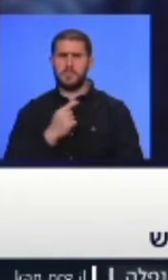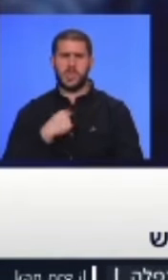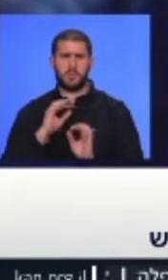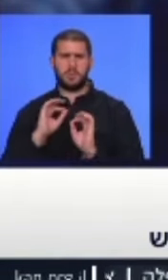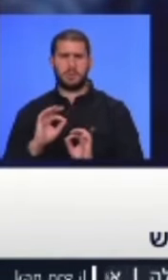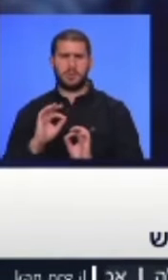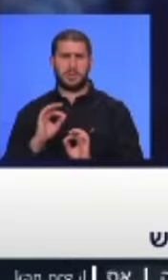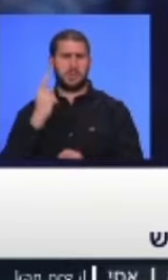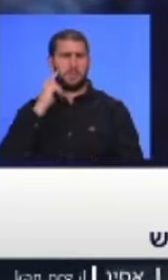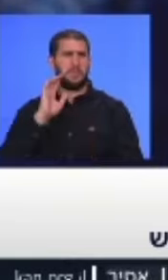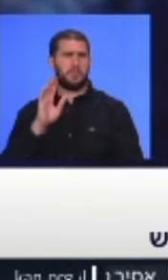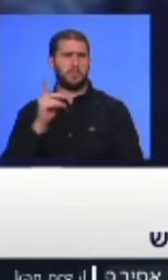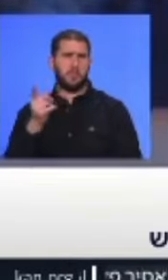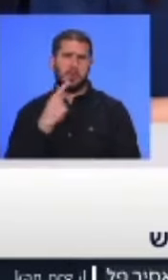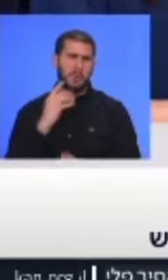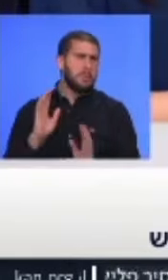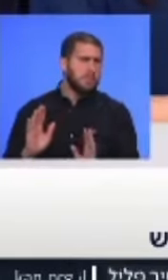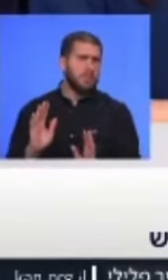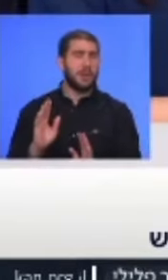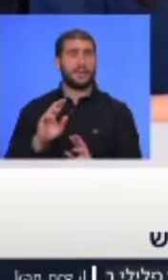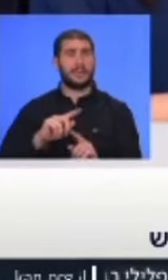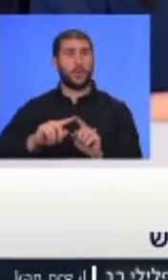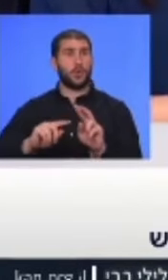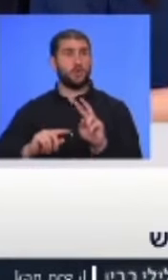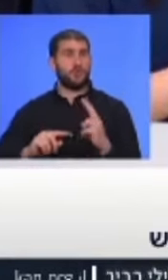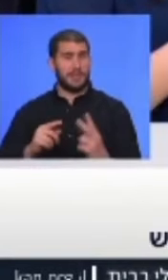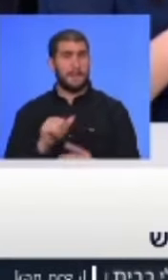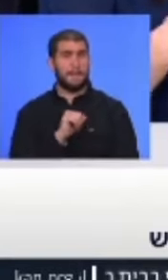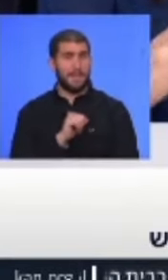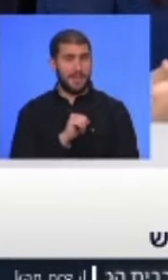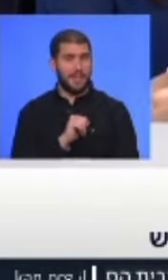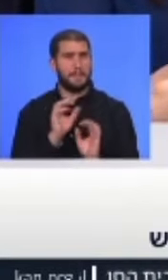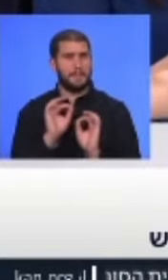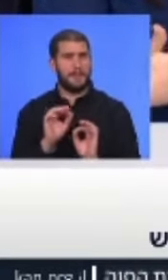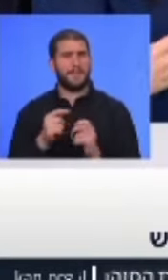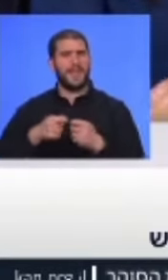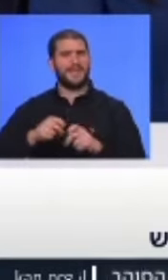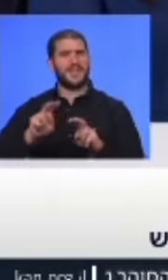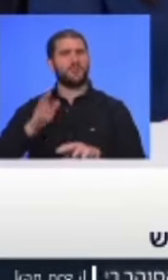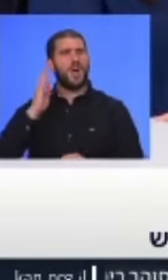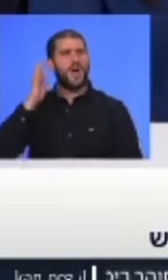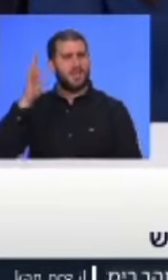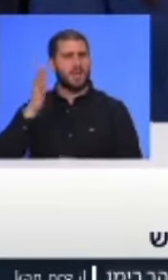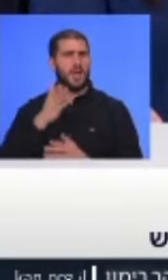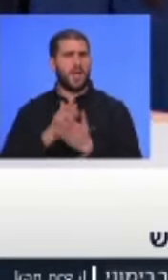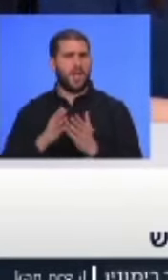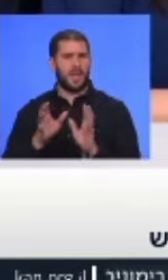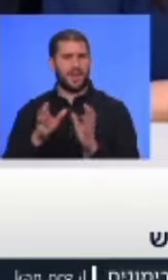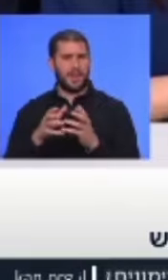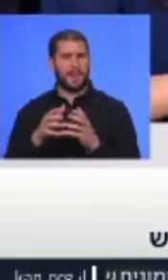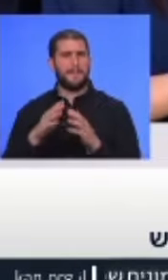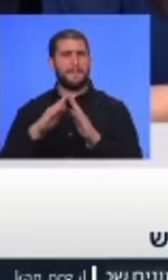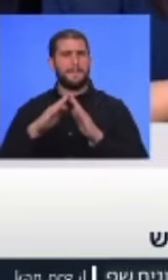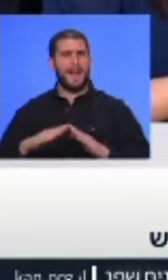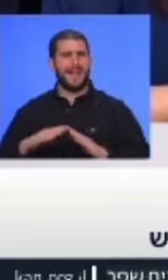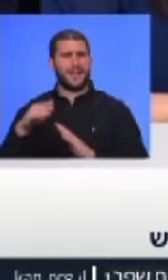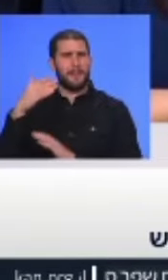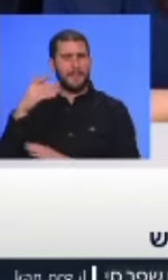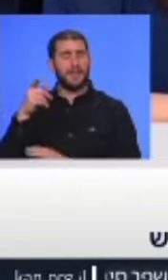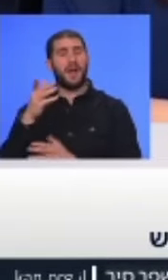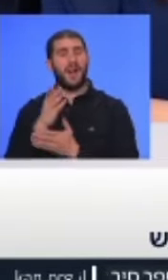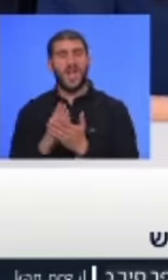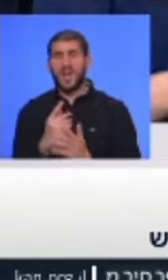האמירות האלה. אוקיי. הסוג השני והיותר מעניין הוא באמת חברי יש עתיד, חלק מחברי המחנה הממלכתי, כאלה